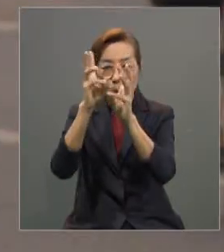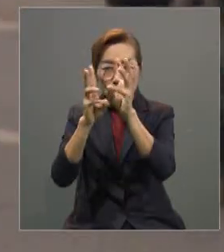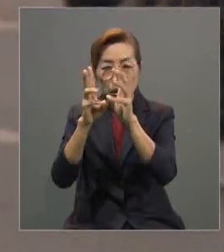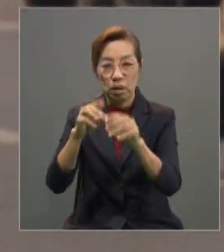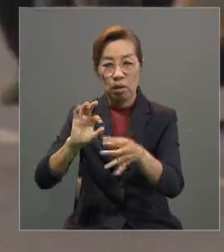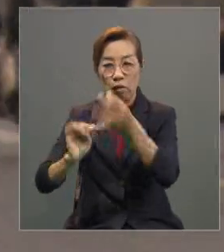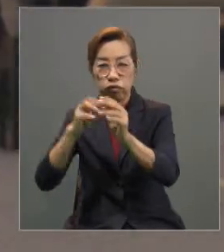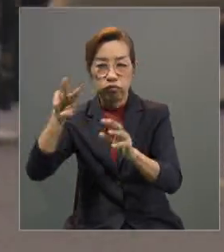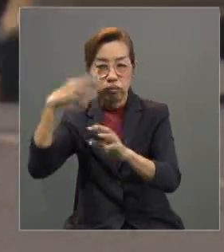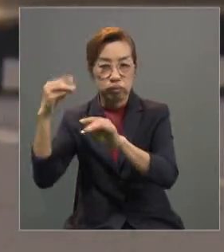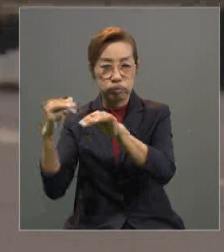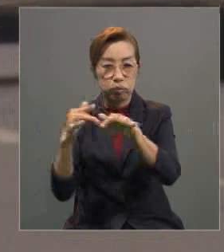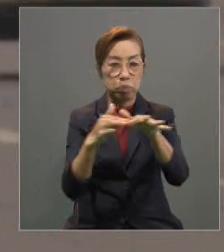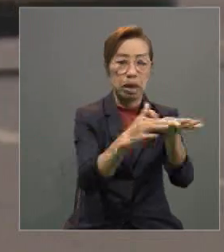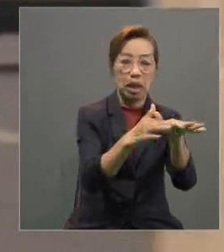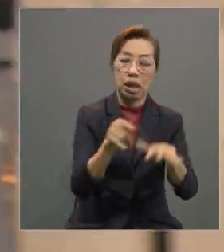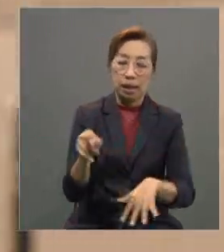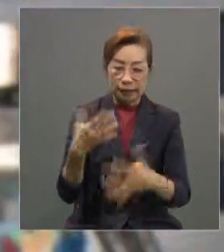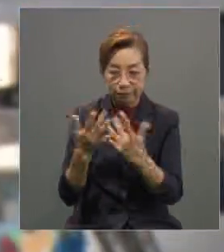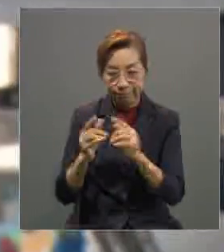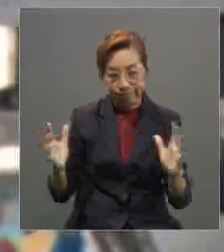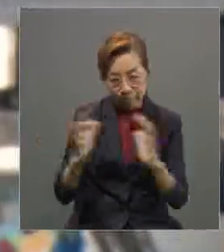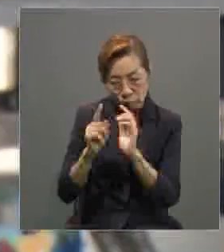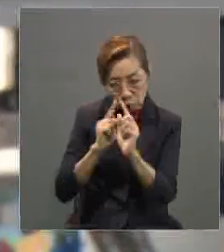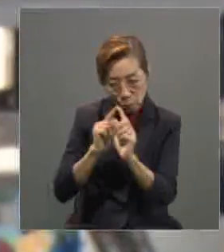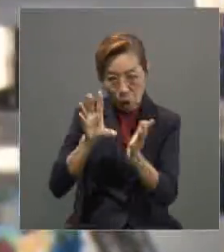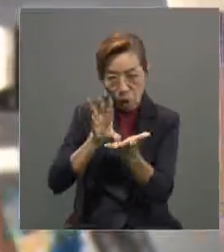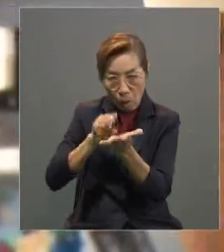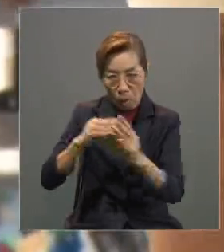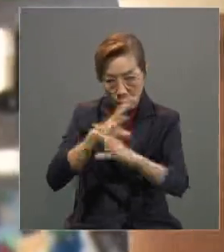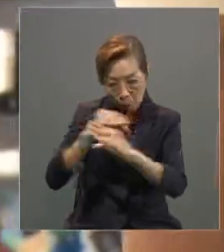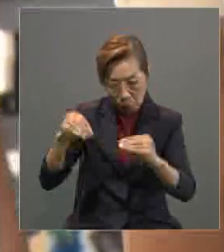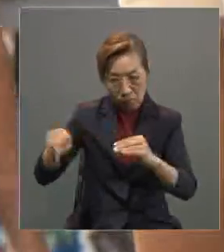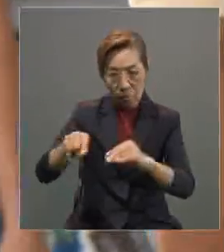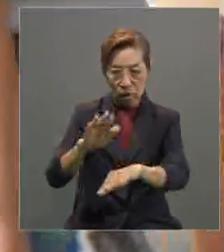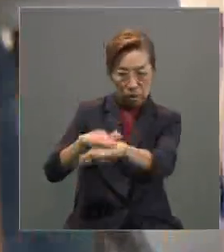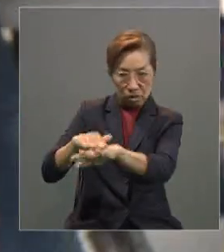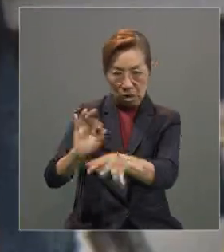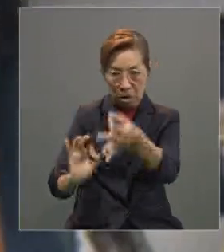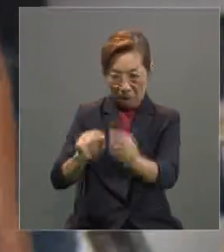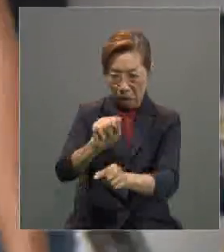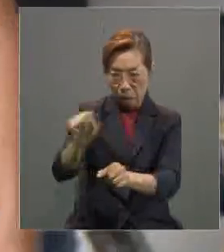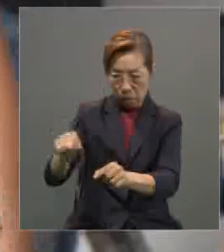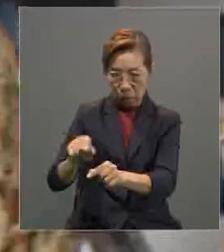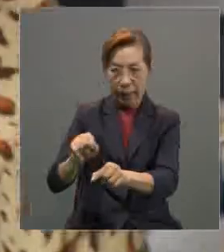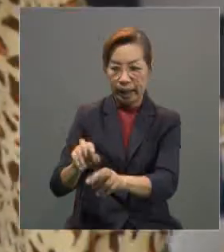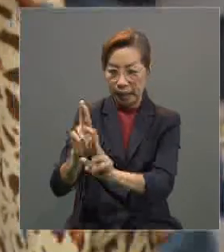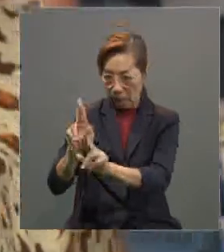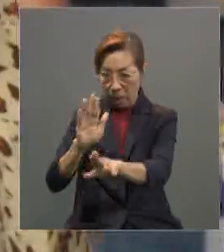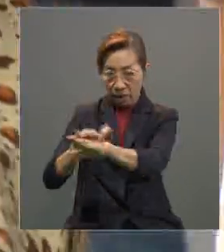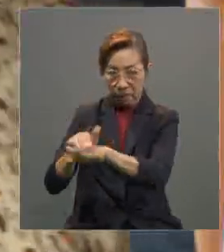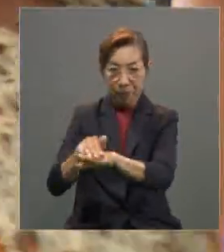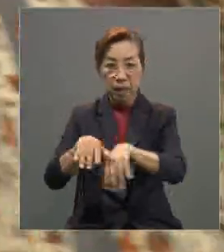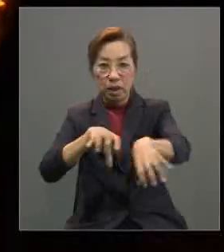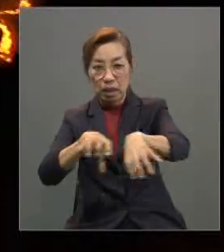พรมแดนนั้นมีการจัดตั้งคณะทำมงานร่วมแลกเปลี่ยนข้อมูลและการเตือนจุดที่มีการเผาและเพิ่มขีดความสามารถในการจัดการ